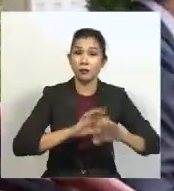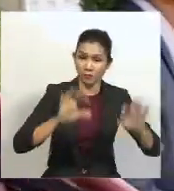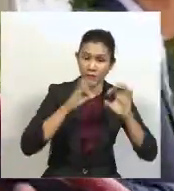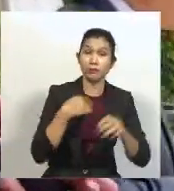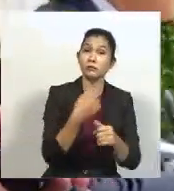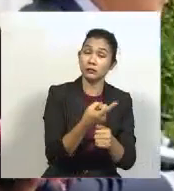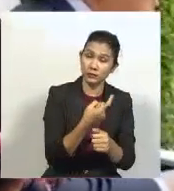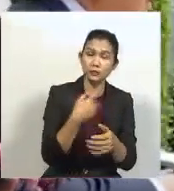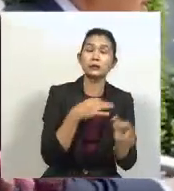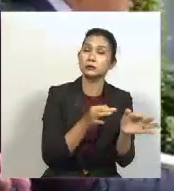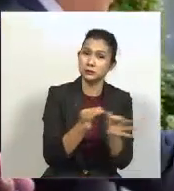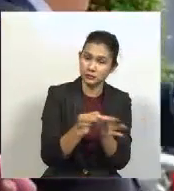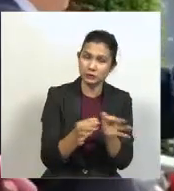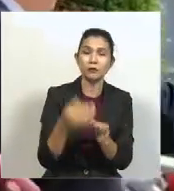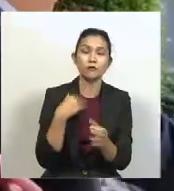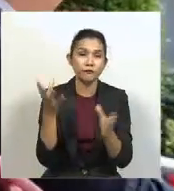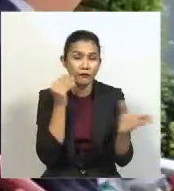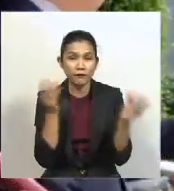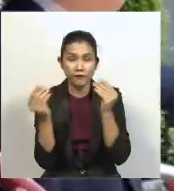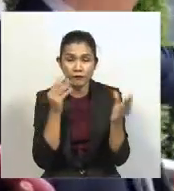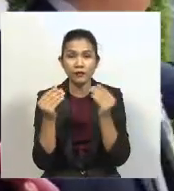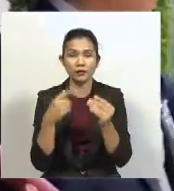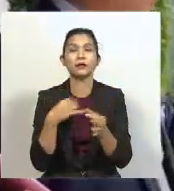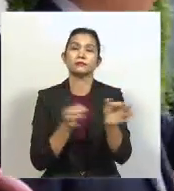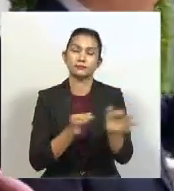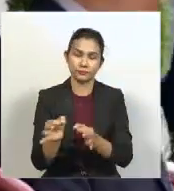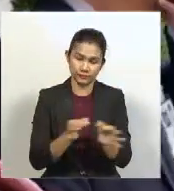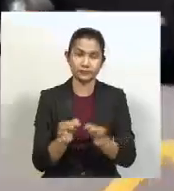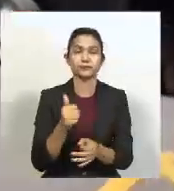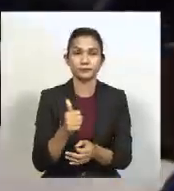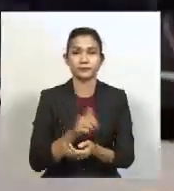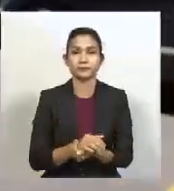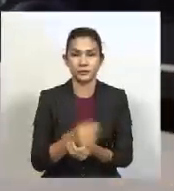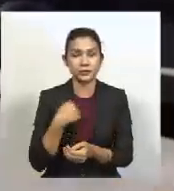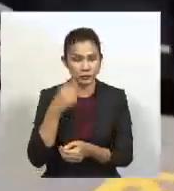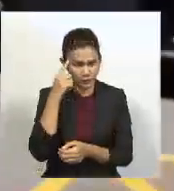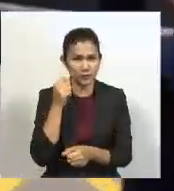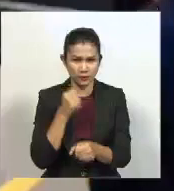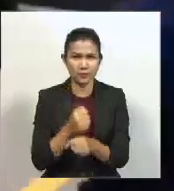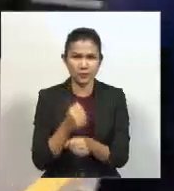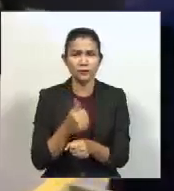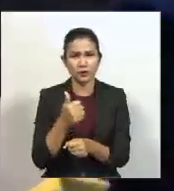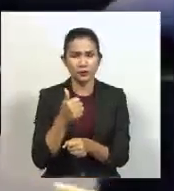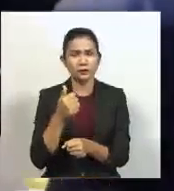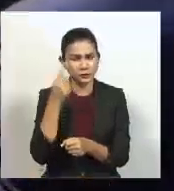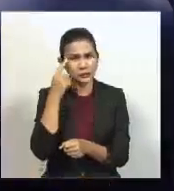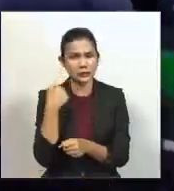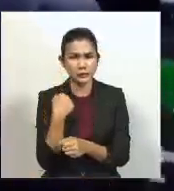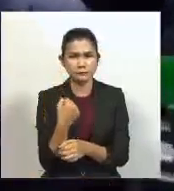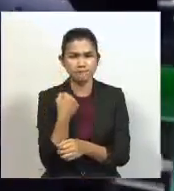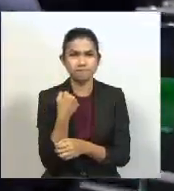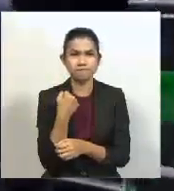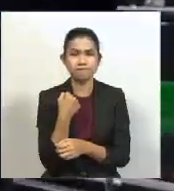ที่แน่ทั้งหลายเราก็รับฟังแล้วก็อธิบายต้องมั่นใจนะครับมั่นใจว่าเ